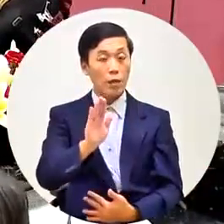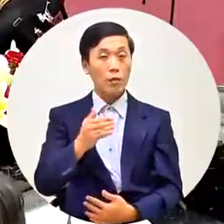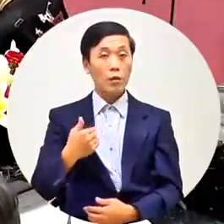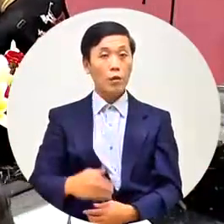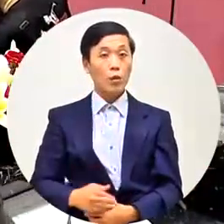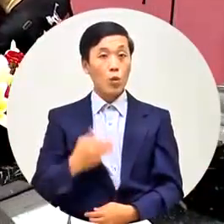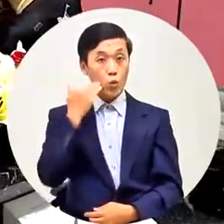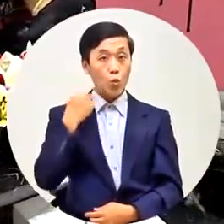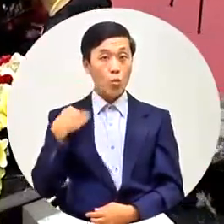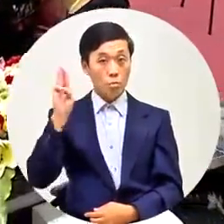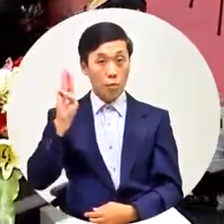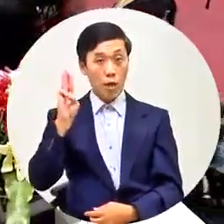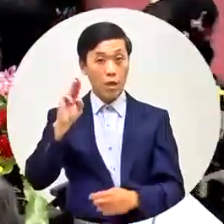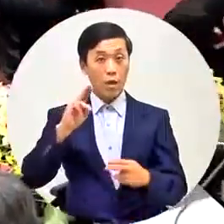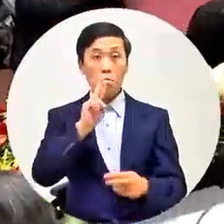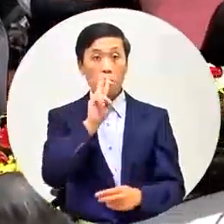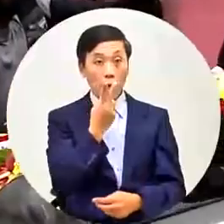严厉之制裁。